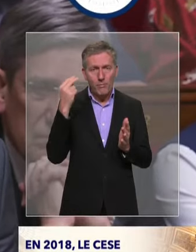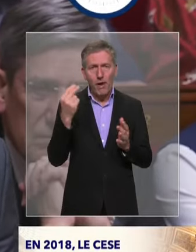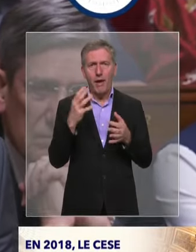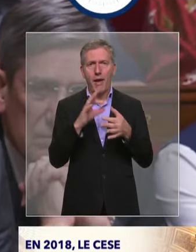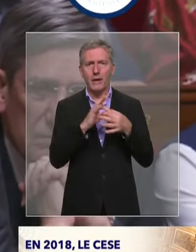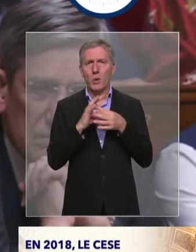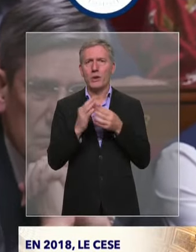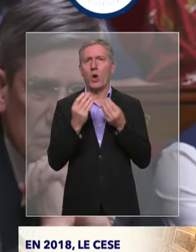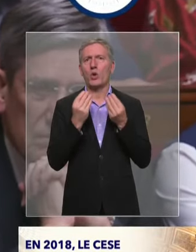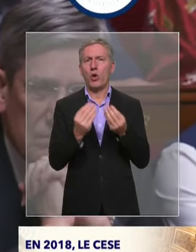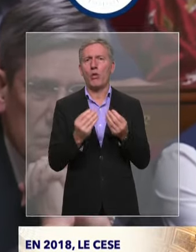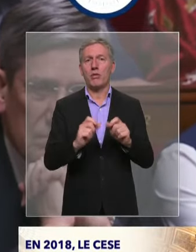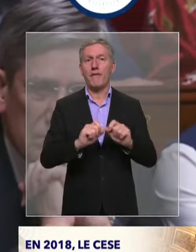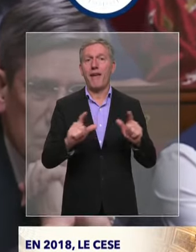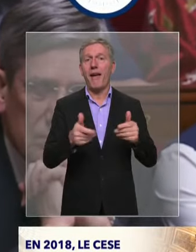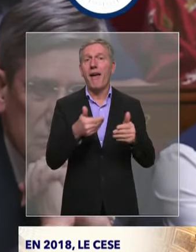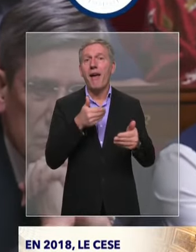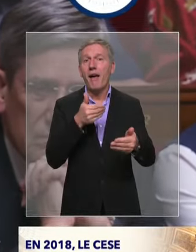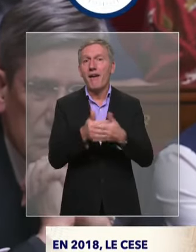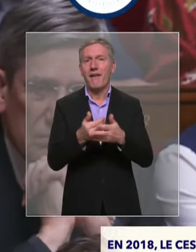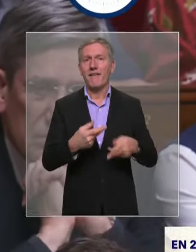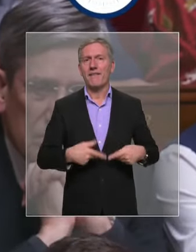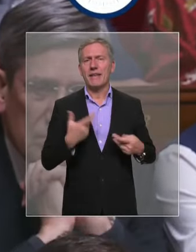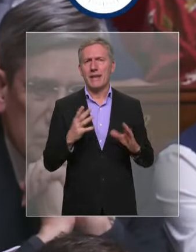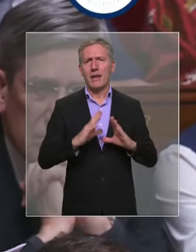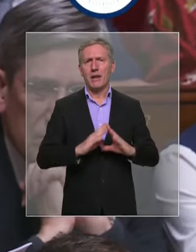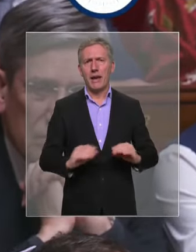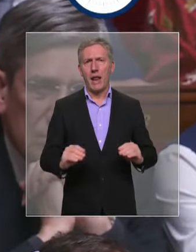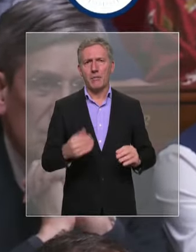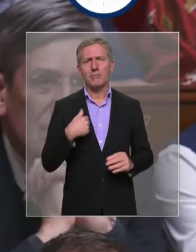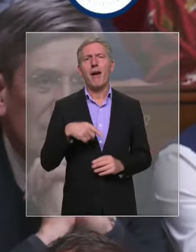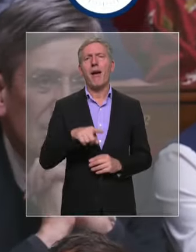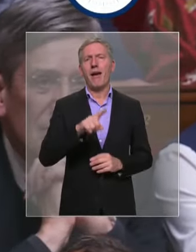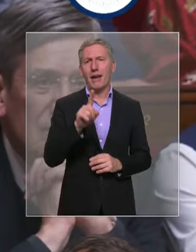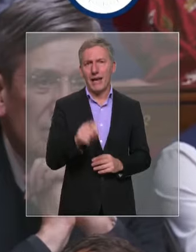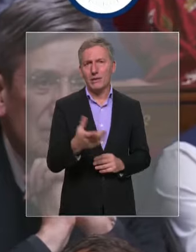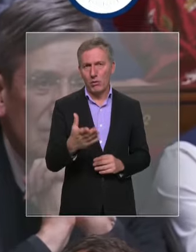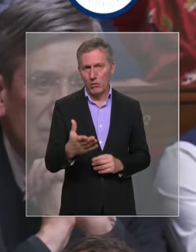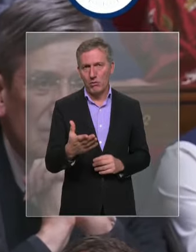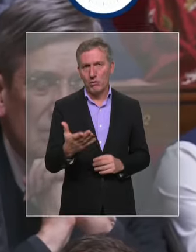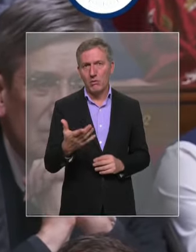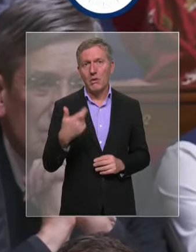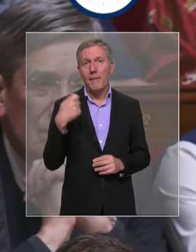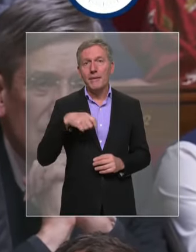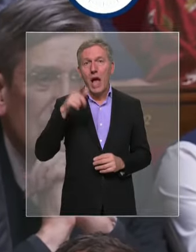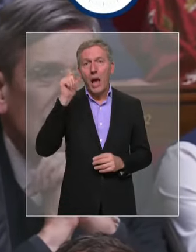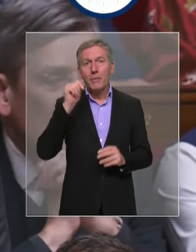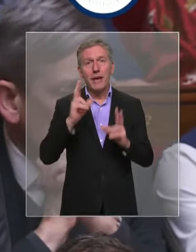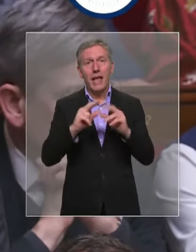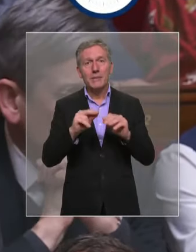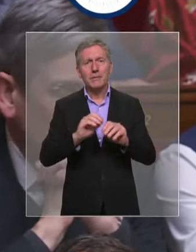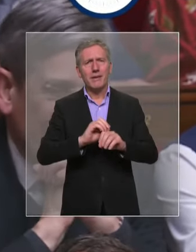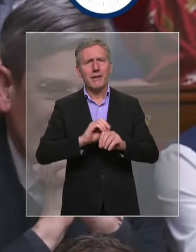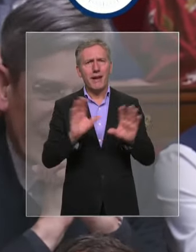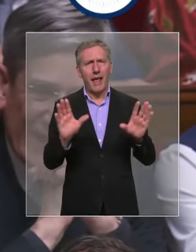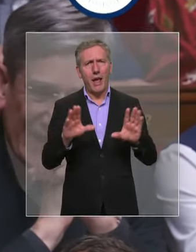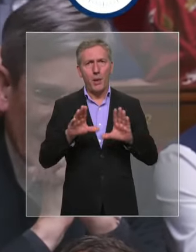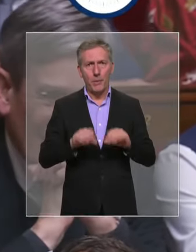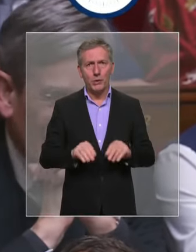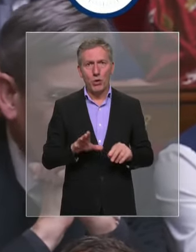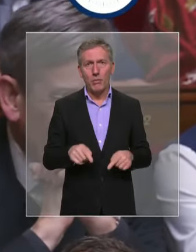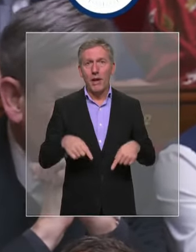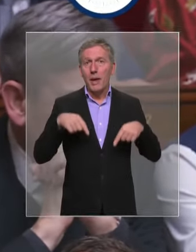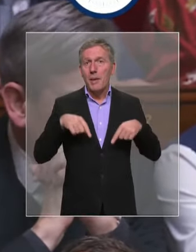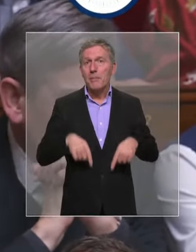fin de vie digne et apaisée. J'en viens à ma question. Si le président de la République a été clair sur ses positions, la ministre